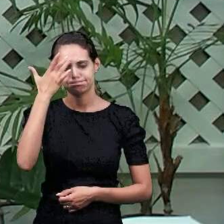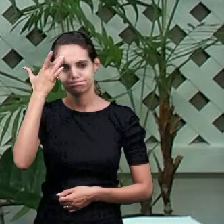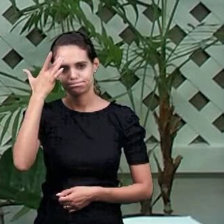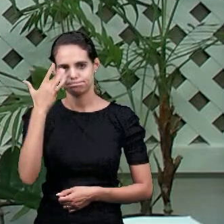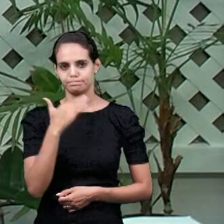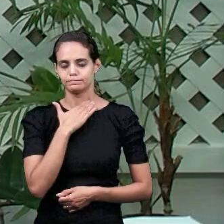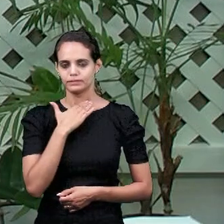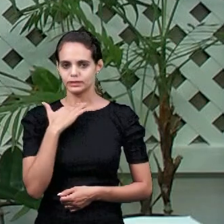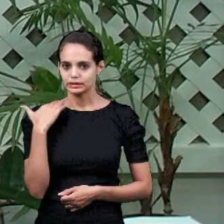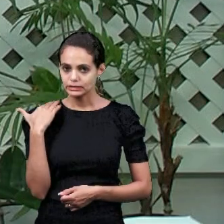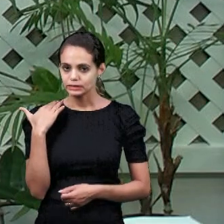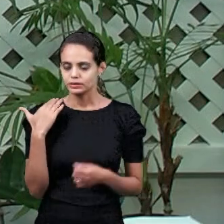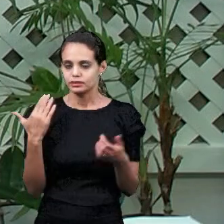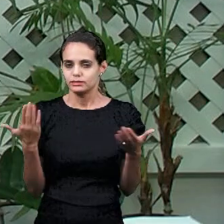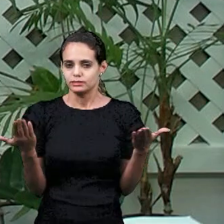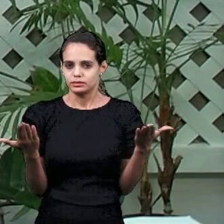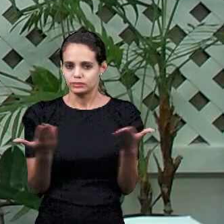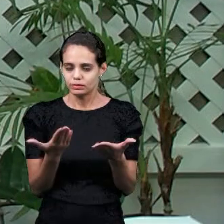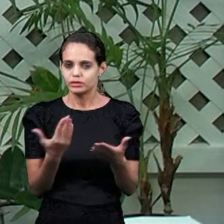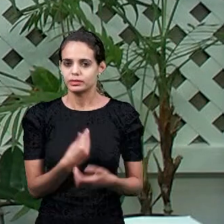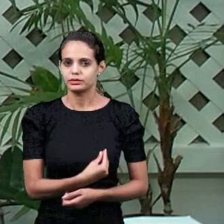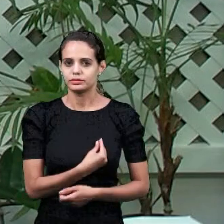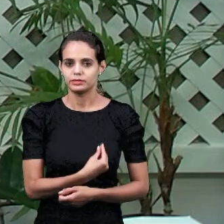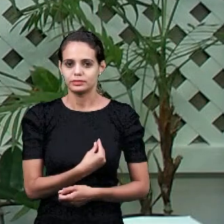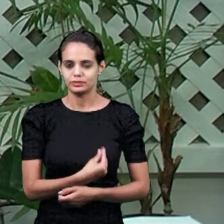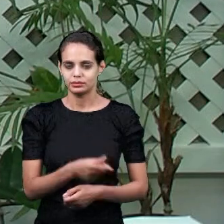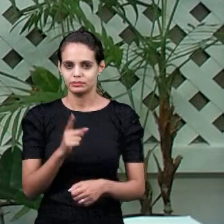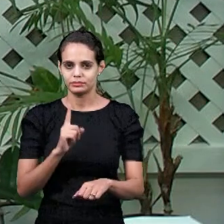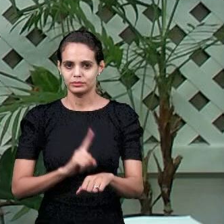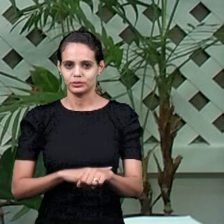Nous sommes en train de vivre un moment où les personnes